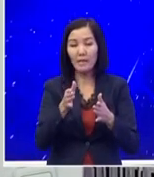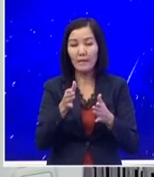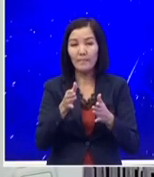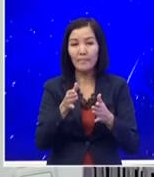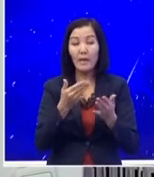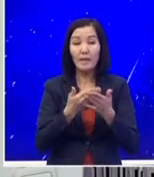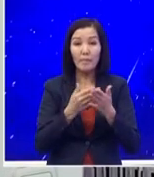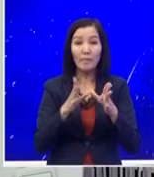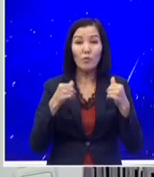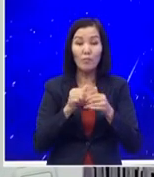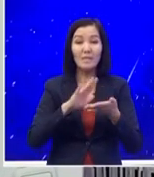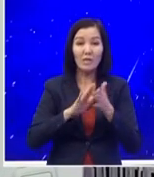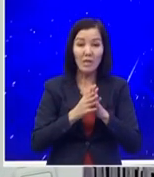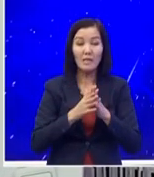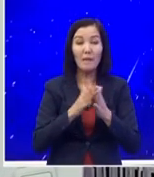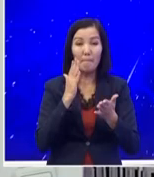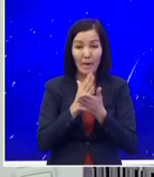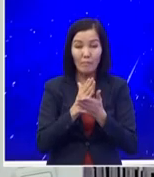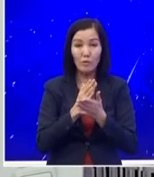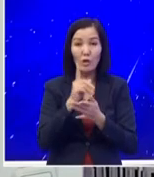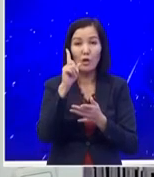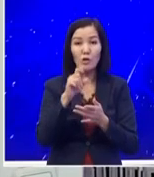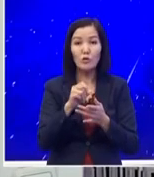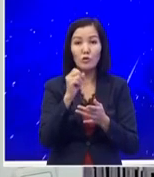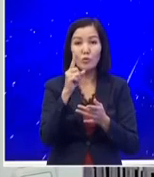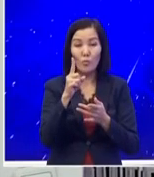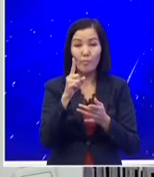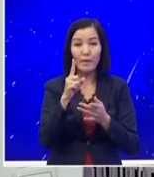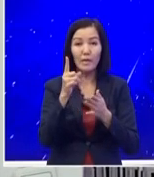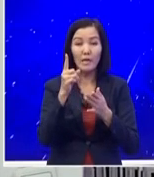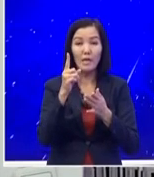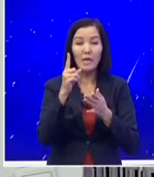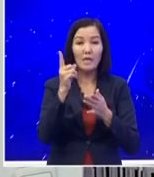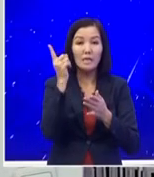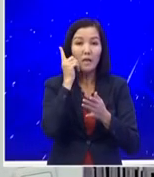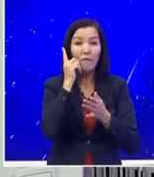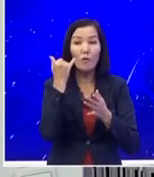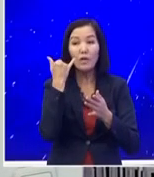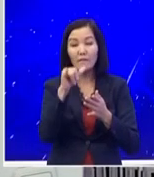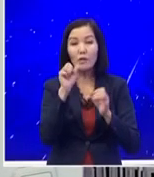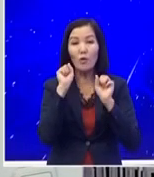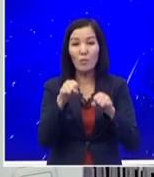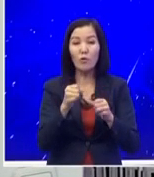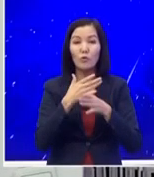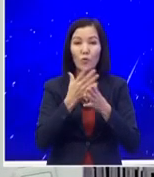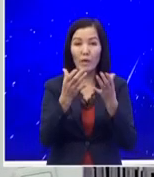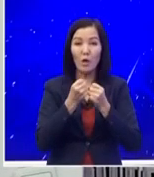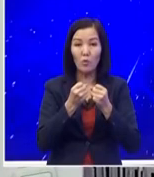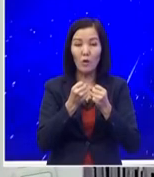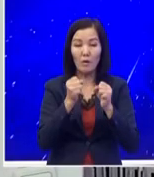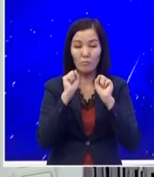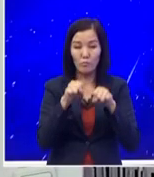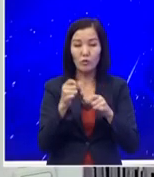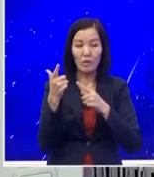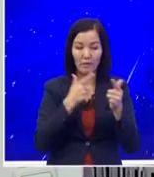ондай отбасында осындай жағдай болатын болса, 111 телефонына хабарласу арқылы өзінің тиісті көмегін алуына кез